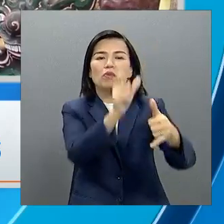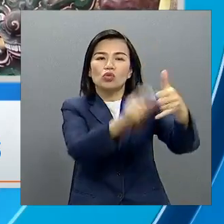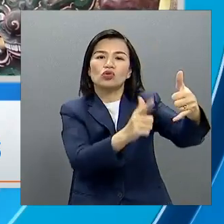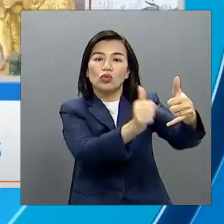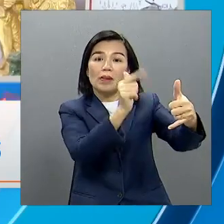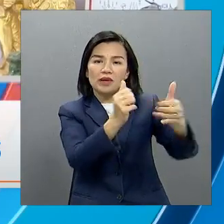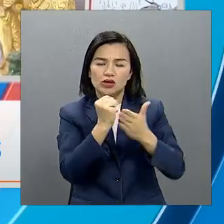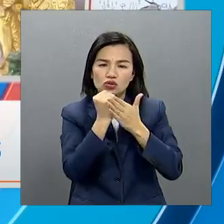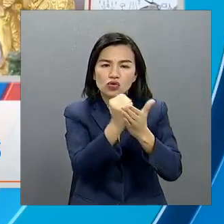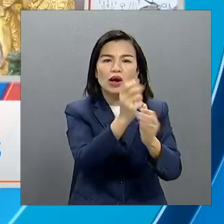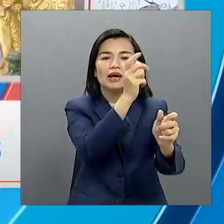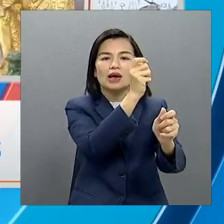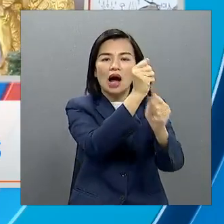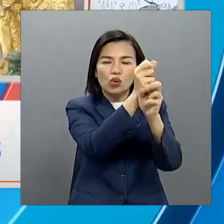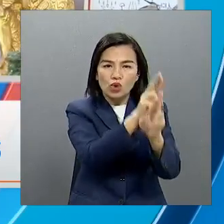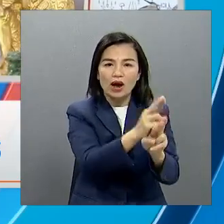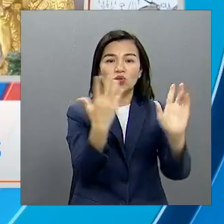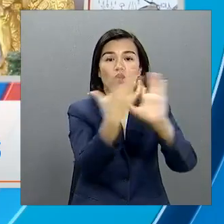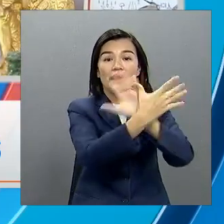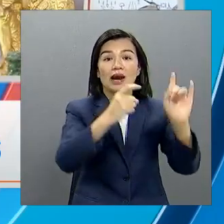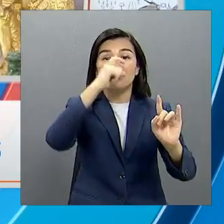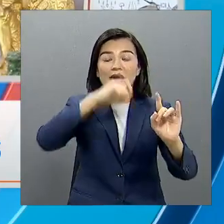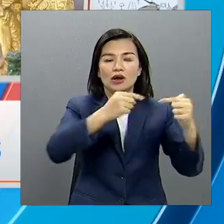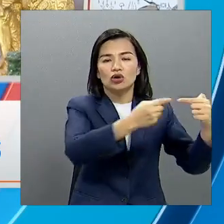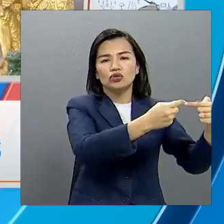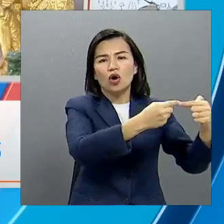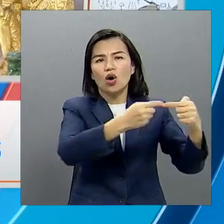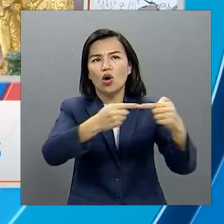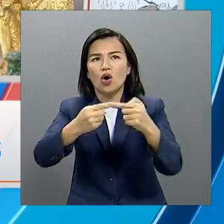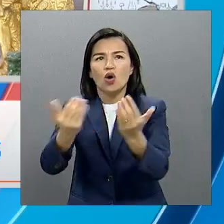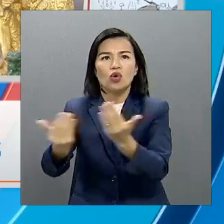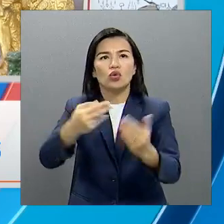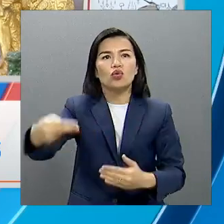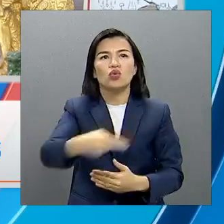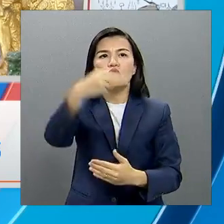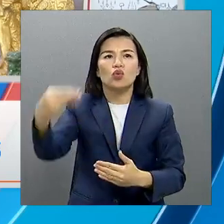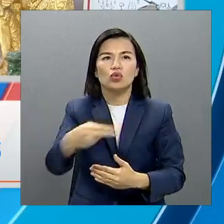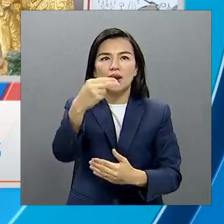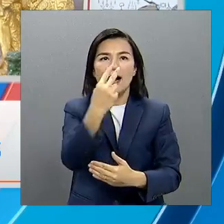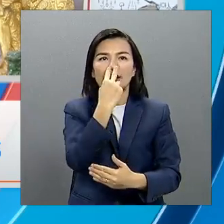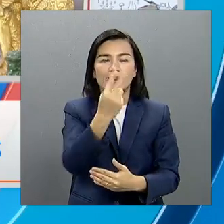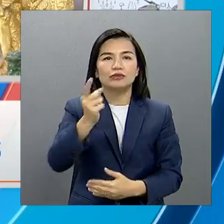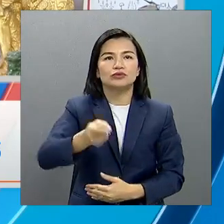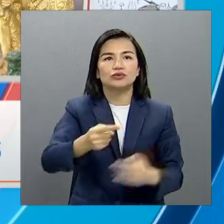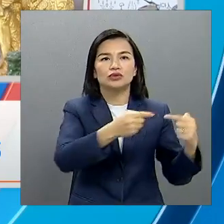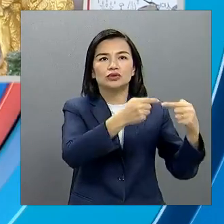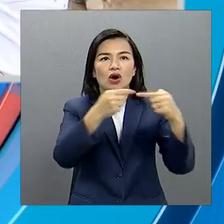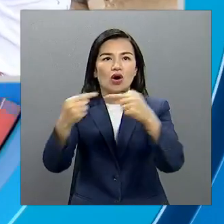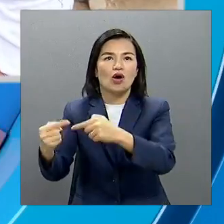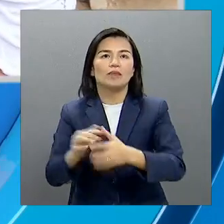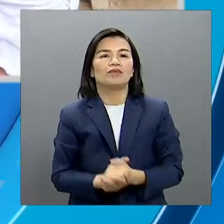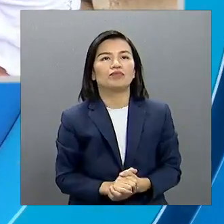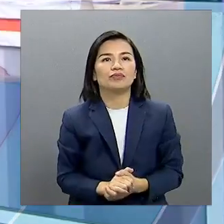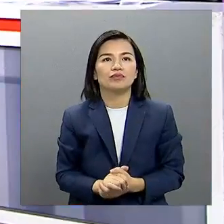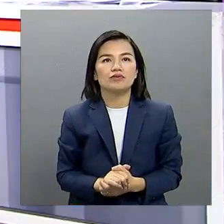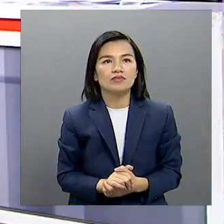ธรรมนะคะให้สืบทอดต่อไปยังรุ่นลูกรุ่นหลานให้เห็นงานดีๆแบบนี้กันต่อไปด้วยนะคะ ครับ เอาละค่ะคุณผู้ชมพาไป